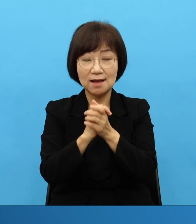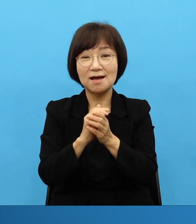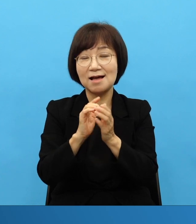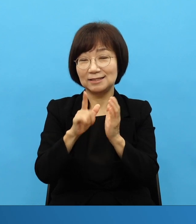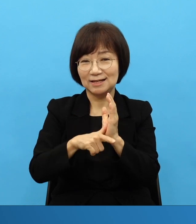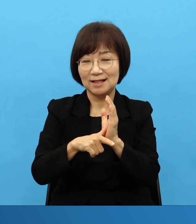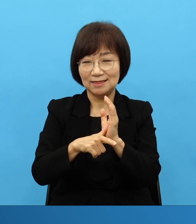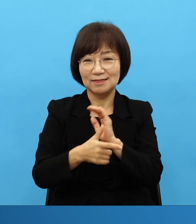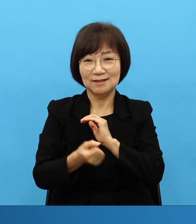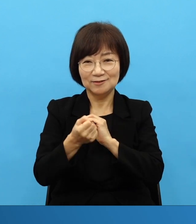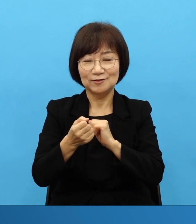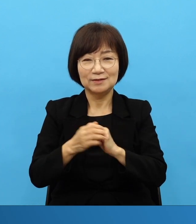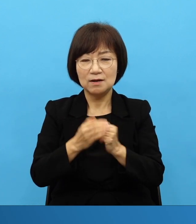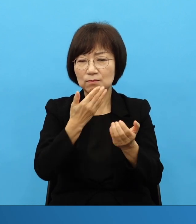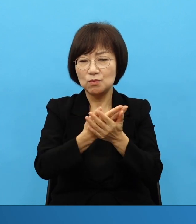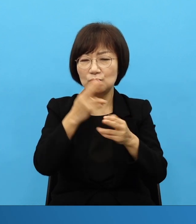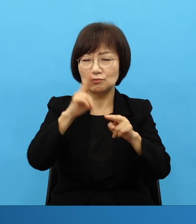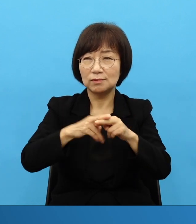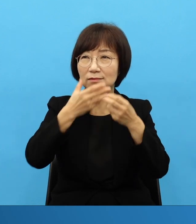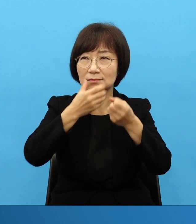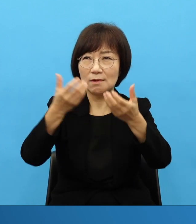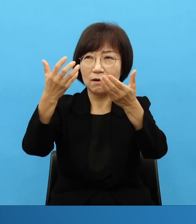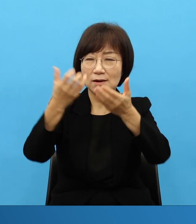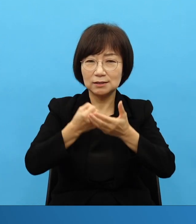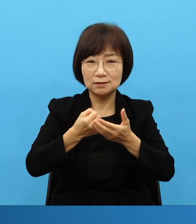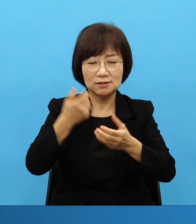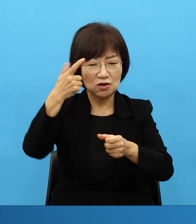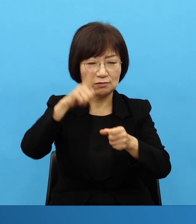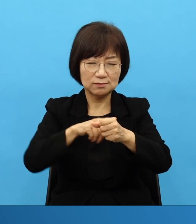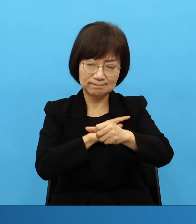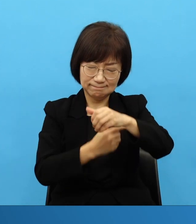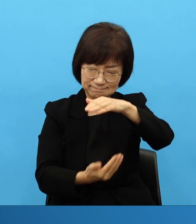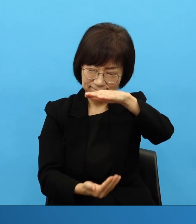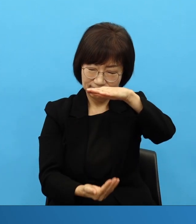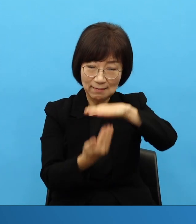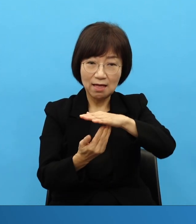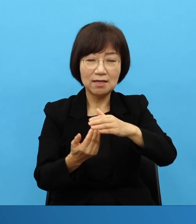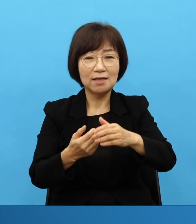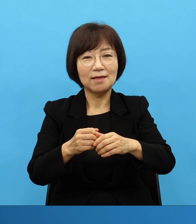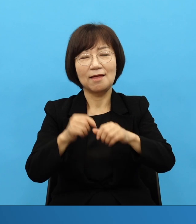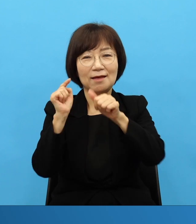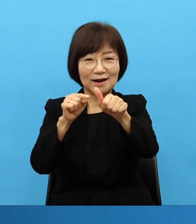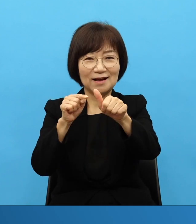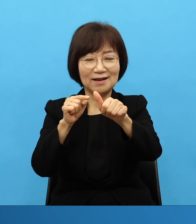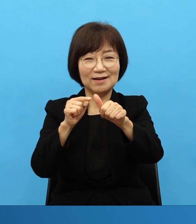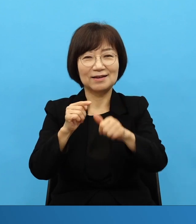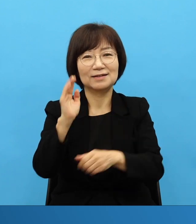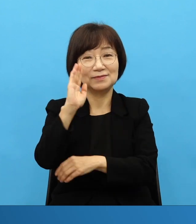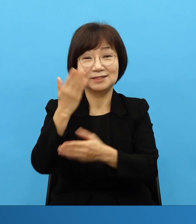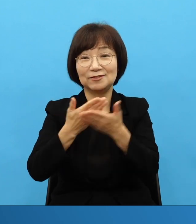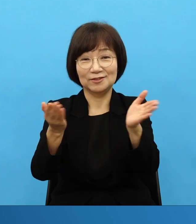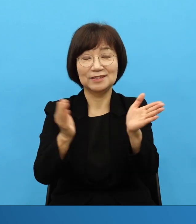비밀을 누리는 영적 세계 고수의 자리로 올라가라는 미션을 전달했습니다.